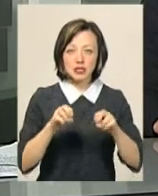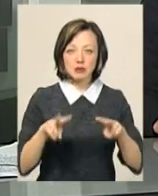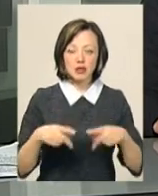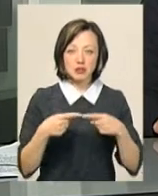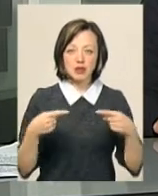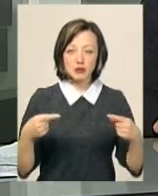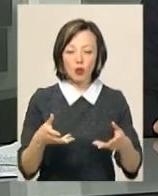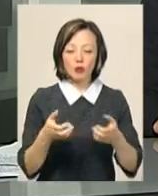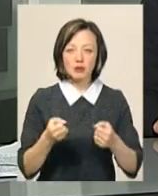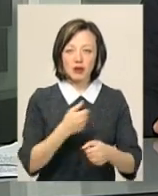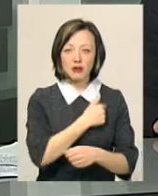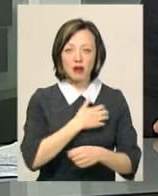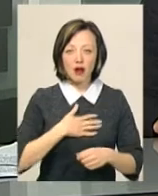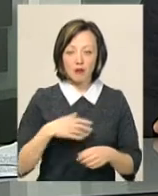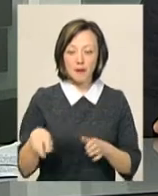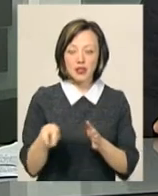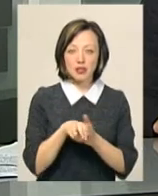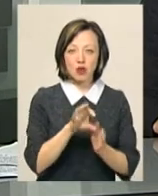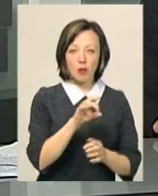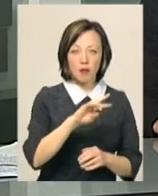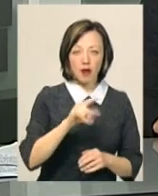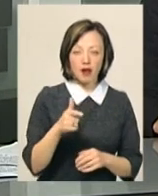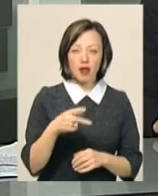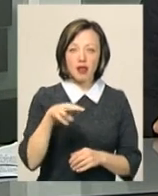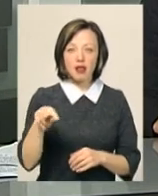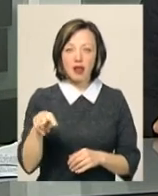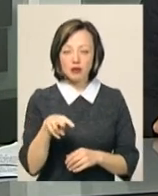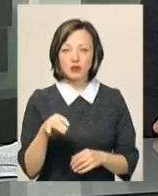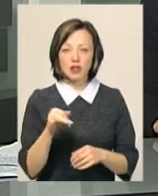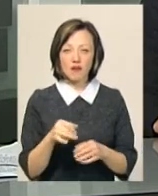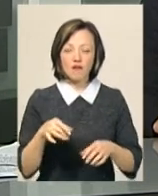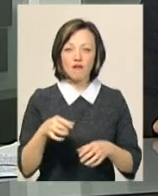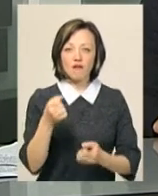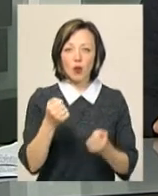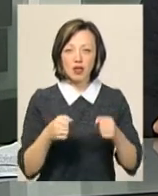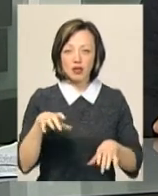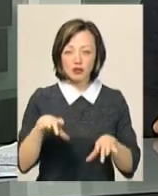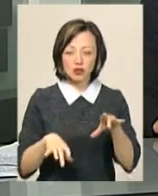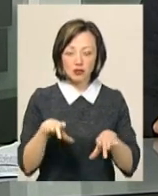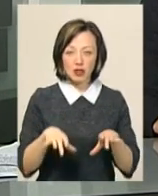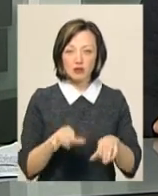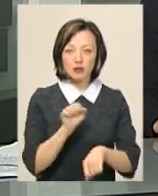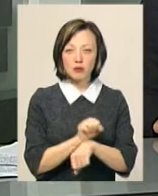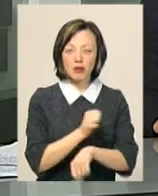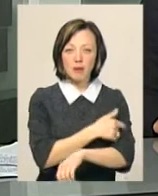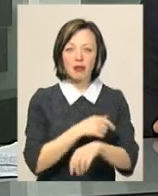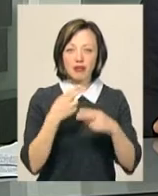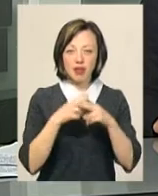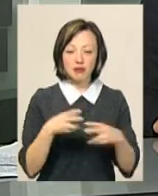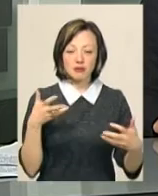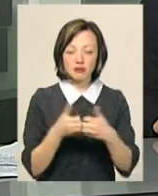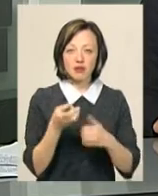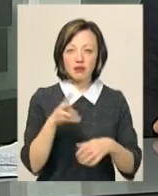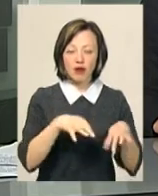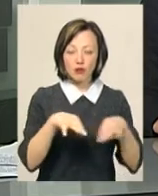спецзасобів. Отримали травми і пасажири «Опеля» та «Лексуса» та водій позашляховика. Нагадаю, біля зупинки медтехніка зіткнулися «Опель» та